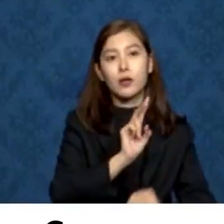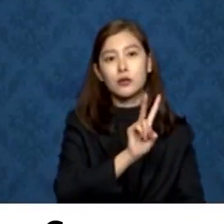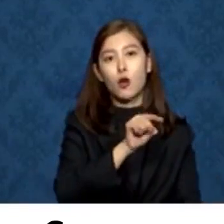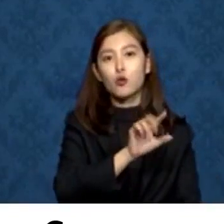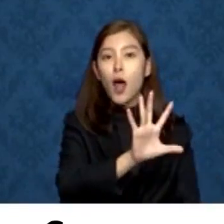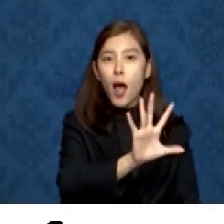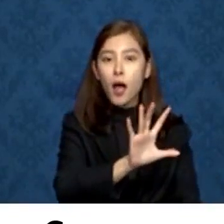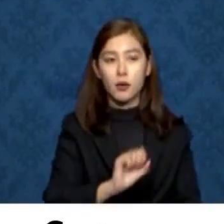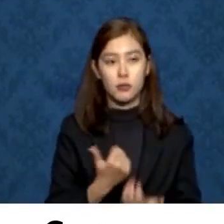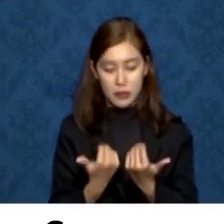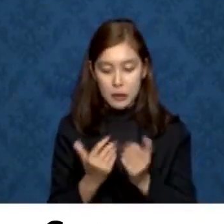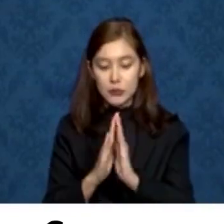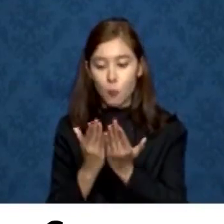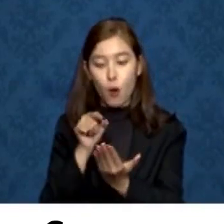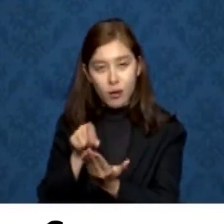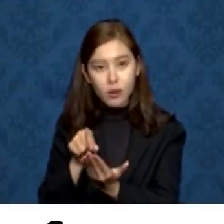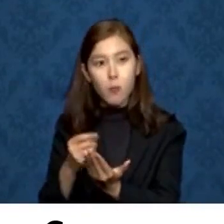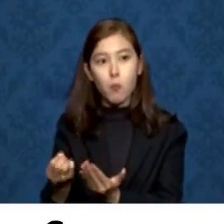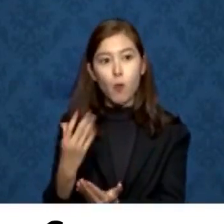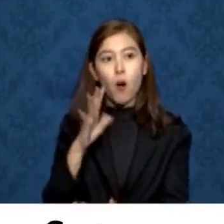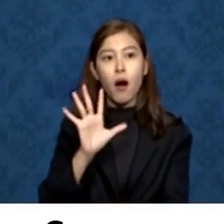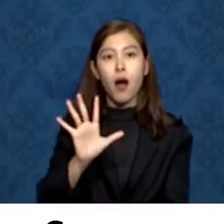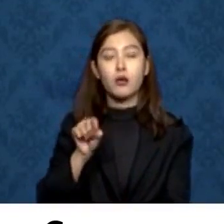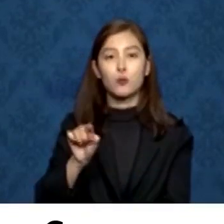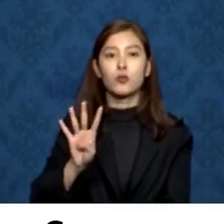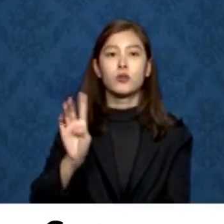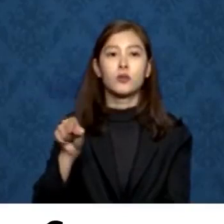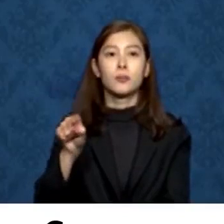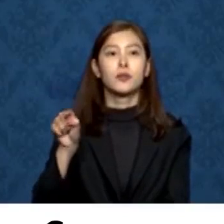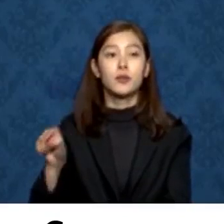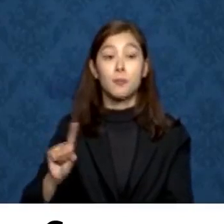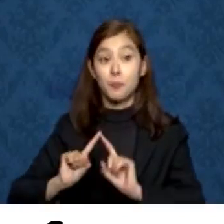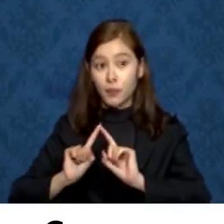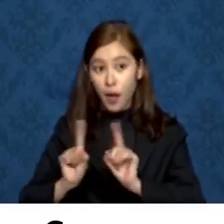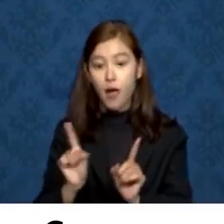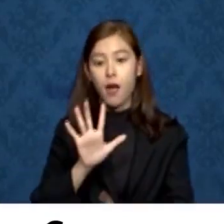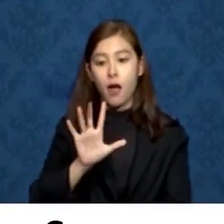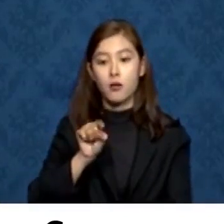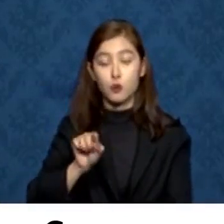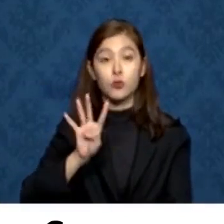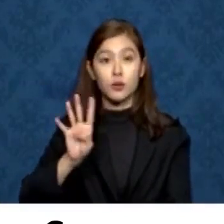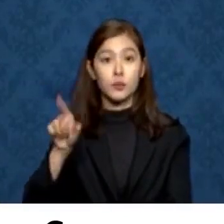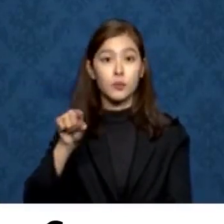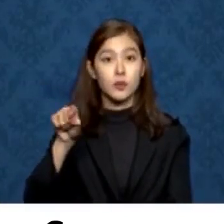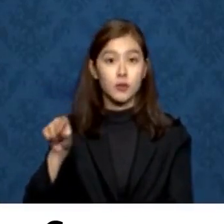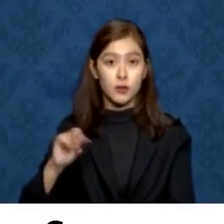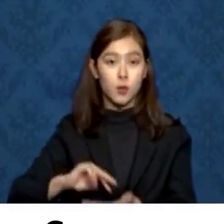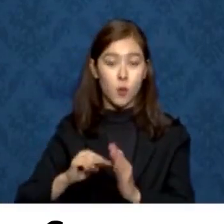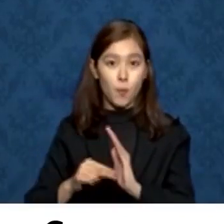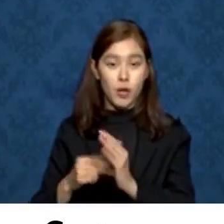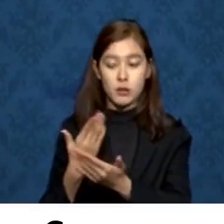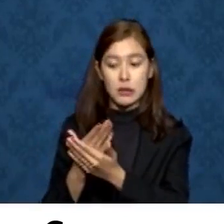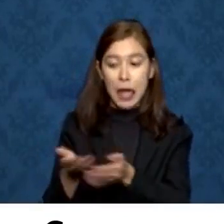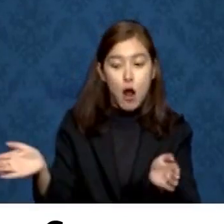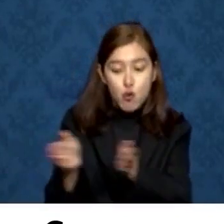ประธานเพราะนี่คือการเติบโตของ GDPที่ไม่ได้รวมผลของเงินเฟ้อค่ะท่านประธานปกตินะคะทุก